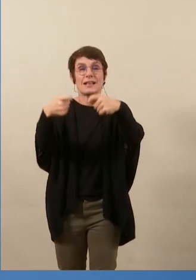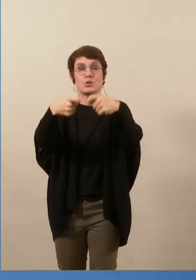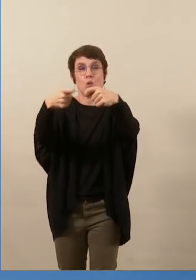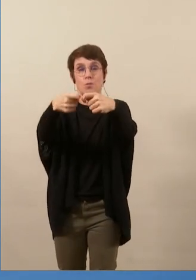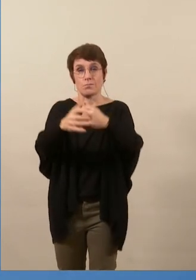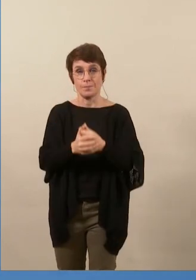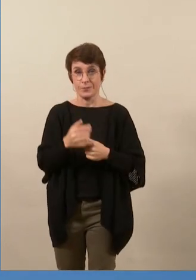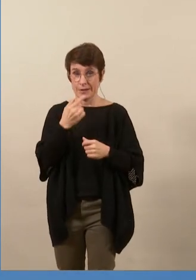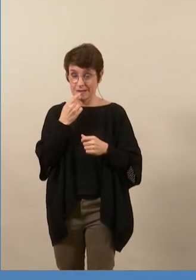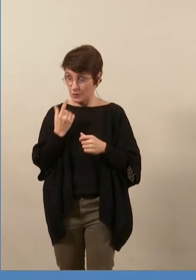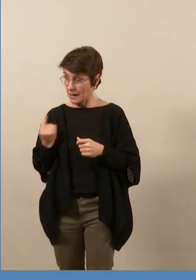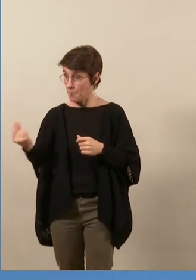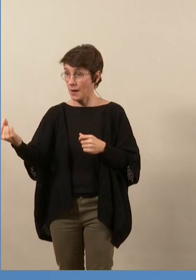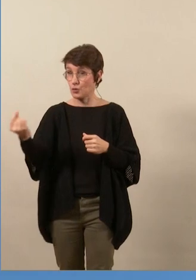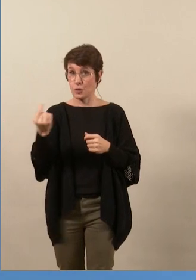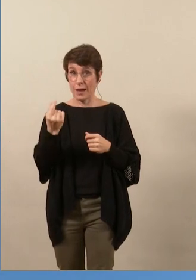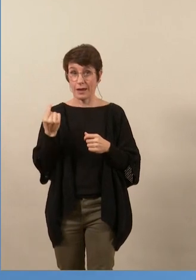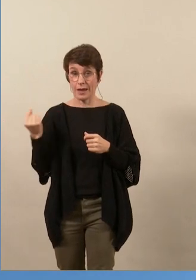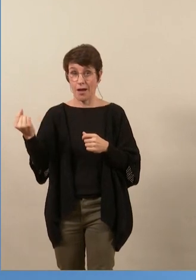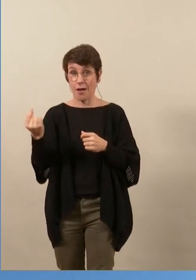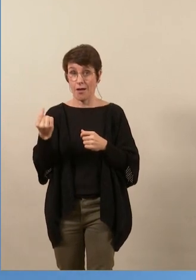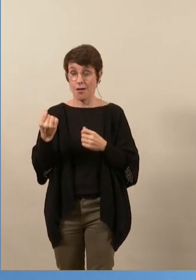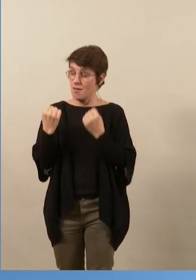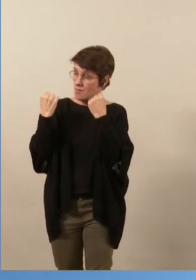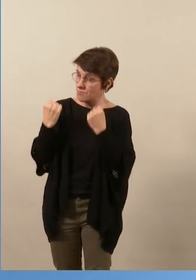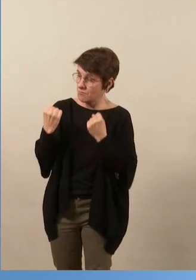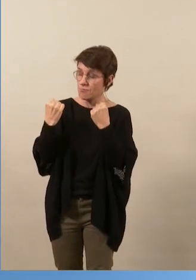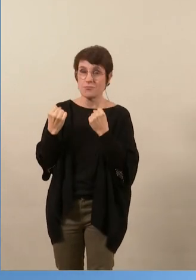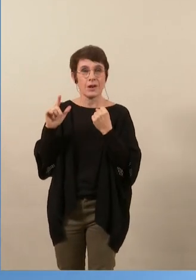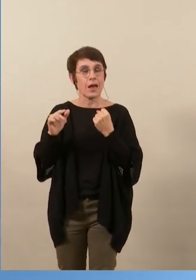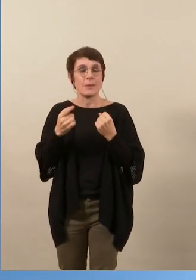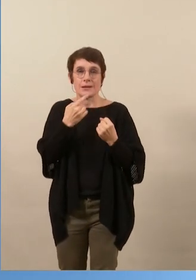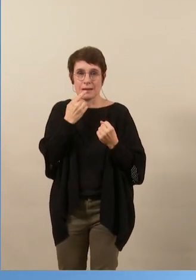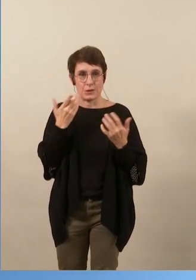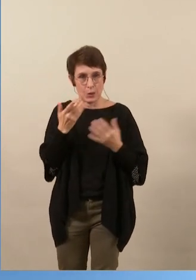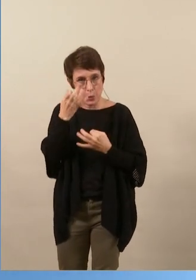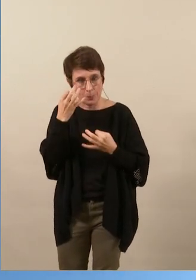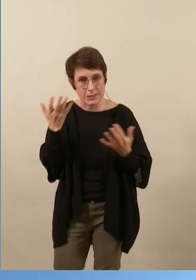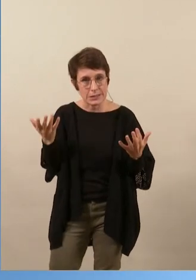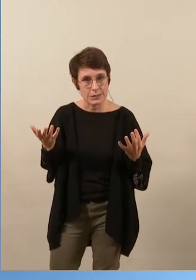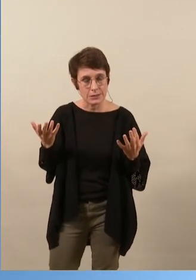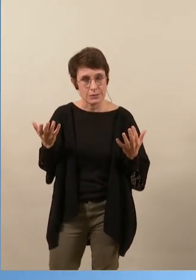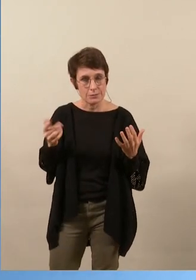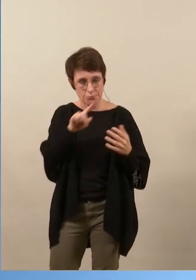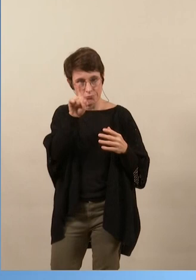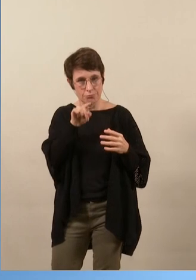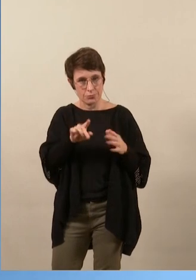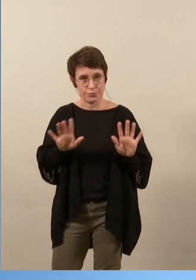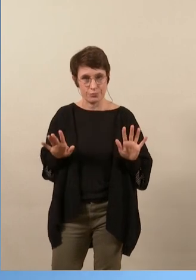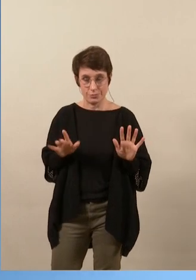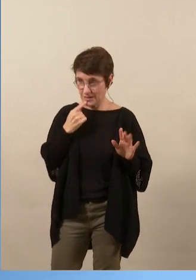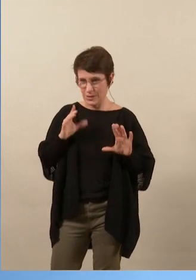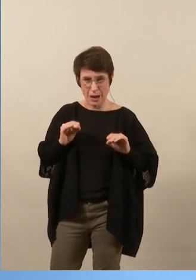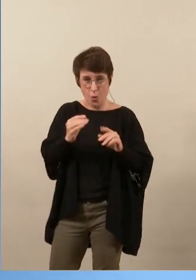stabiliser les partenariats sans qu'on sache exactement ce que ça veut dire paraî bien éloigné de la